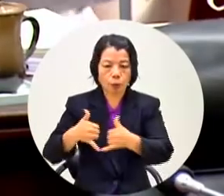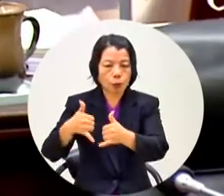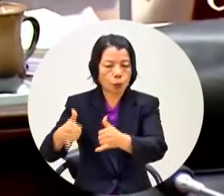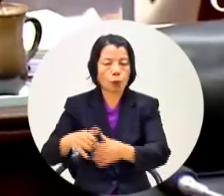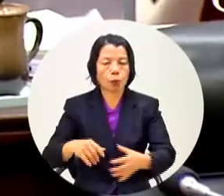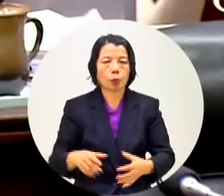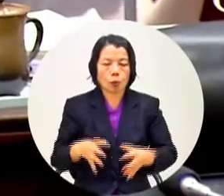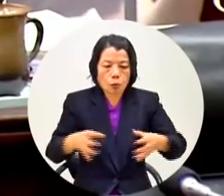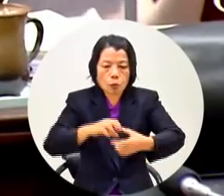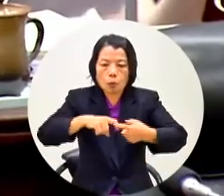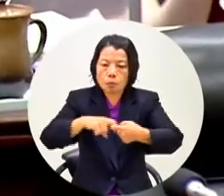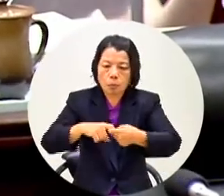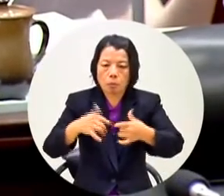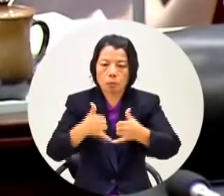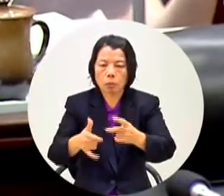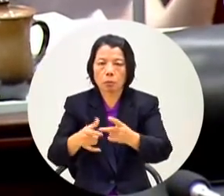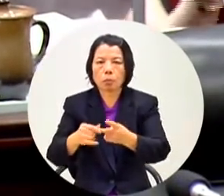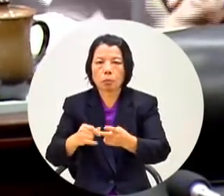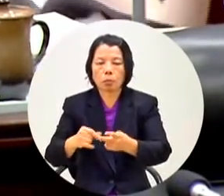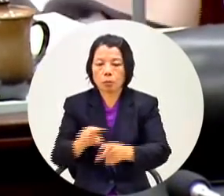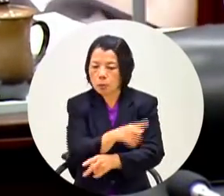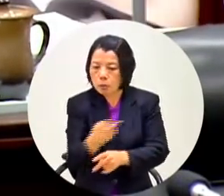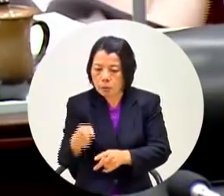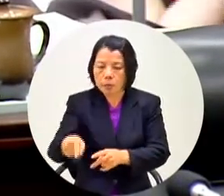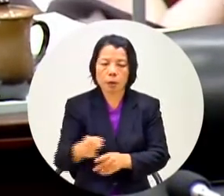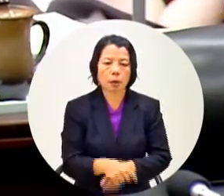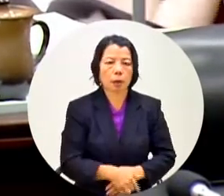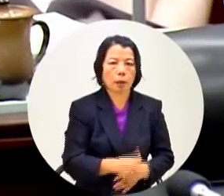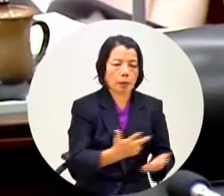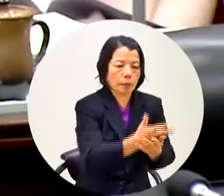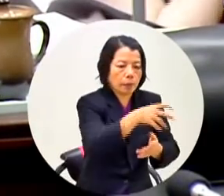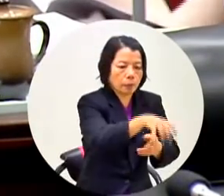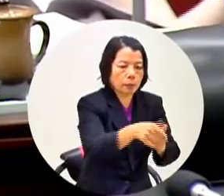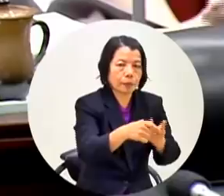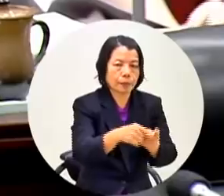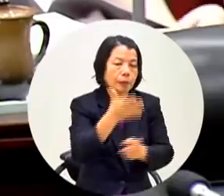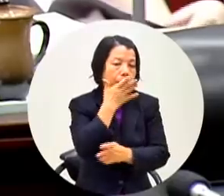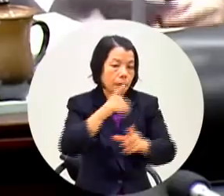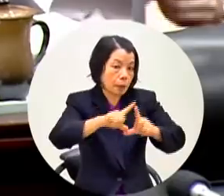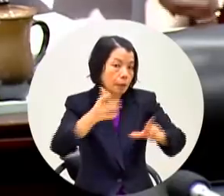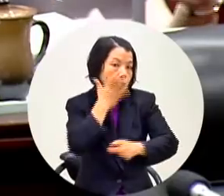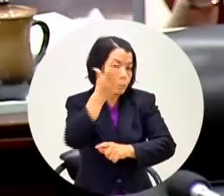大顺路接美术馆路了。想请问一下市长，知不知道这件事情？